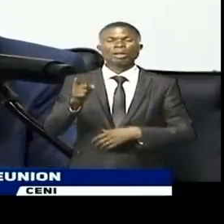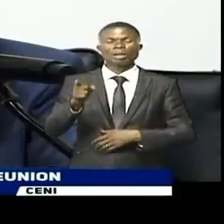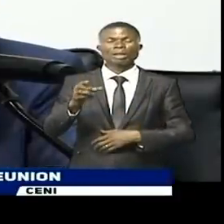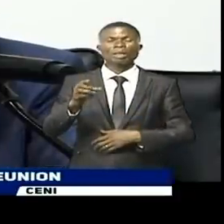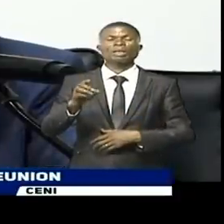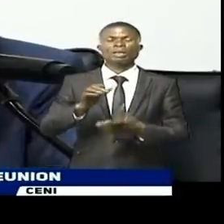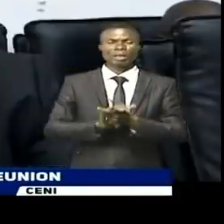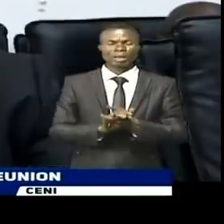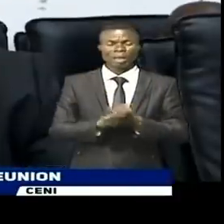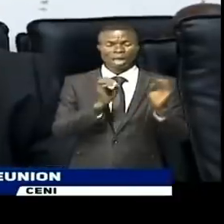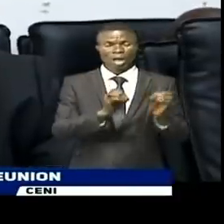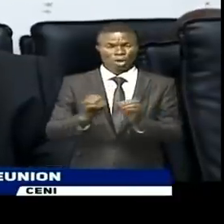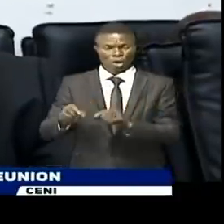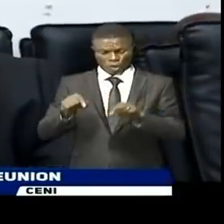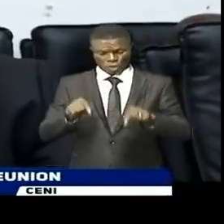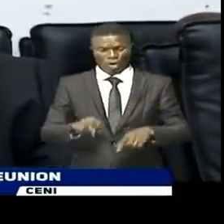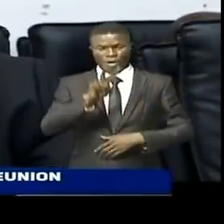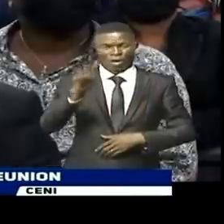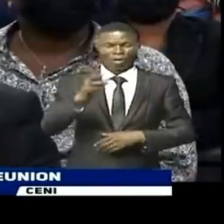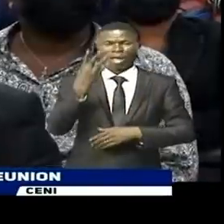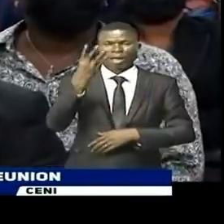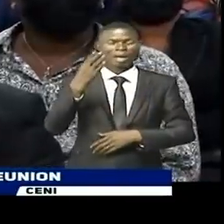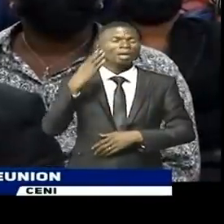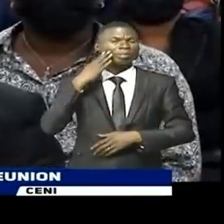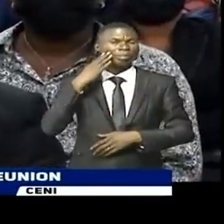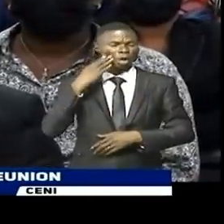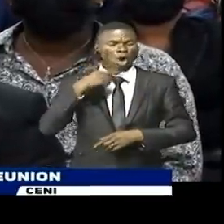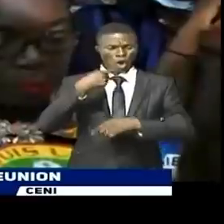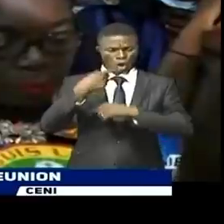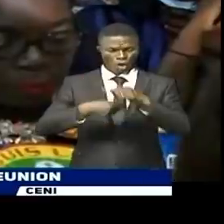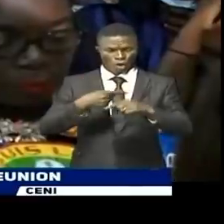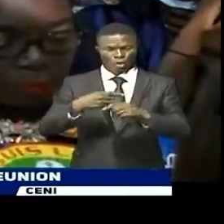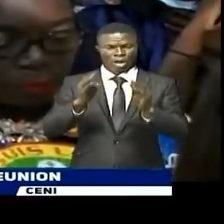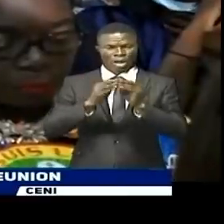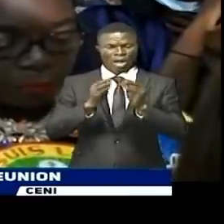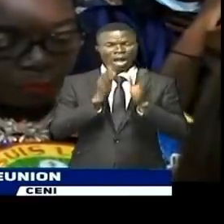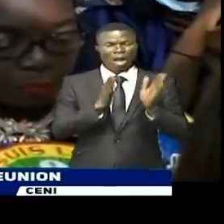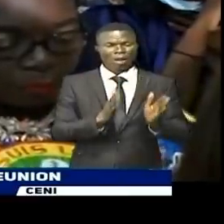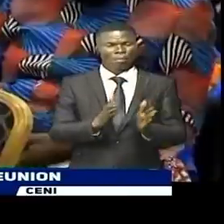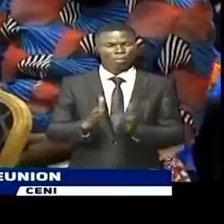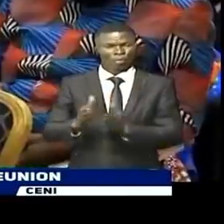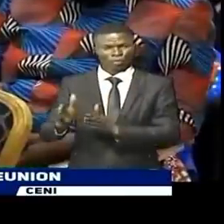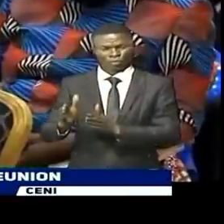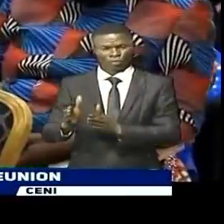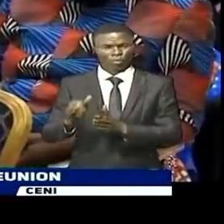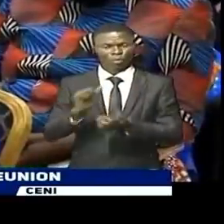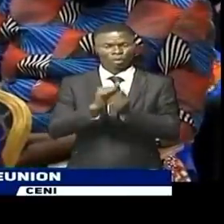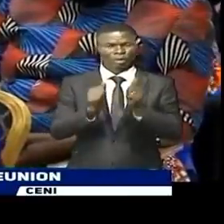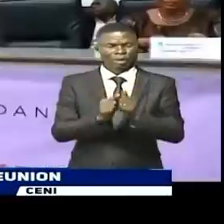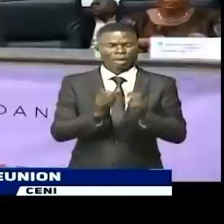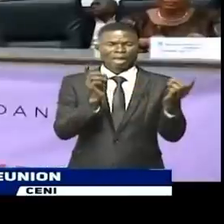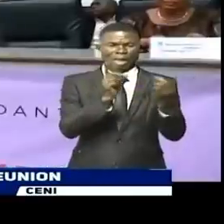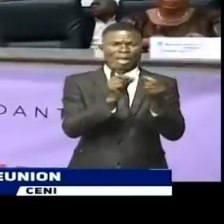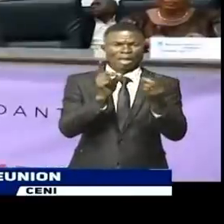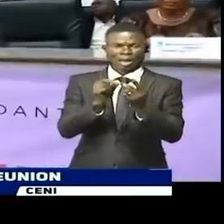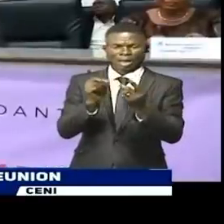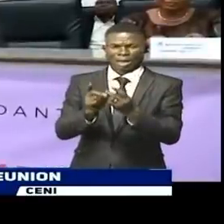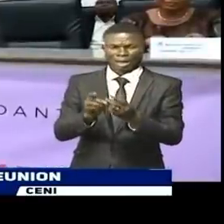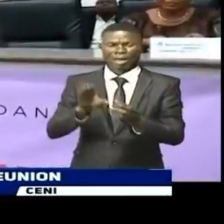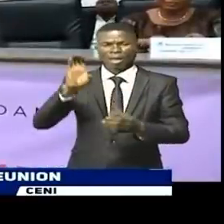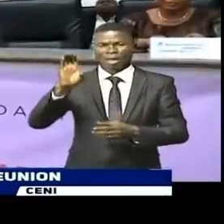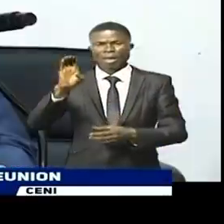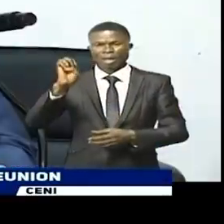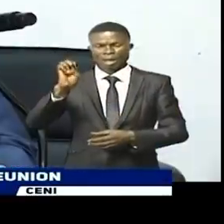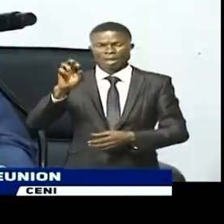a procédé ce vendredi 4 mars au lancement de la réunion préparatoire du cadre de concertation ceni associations